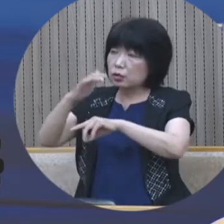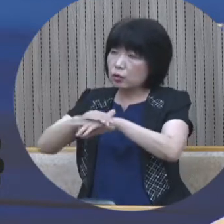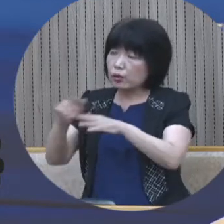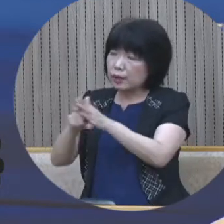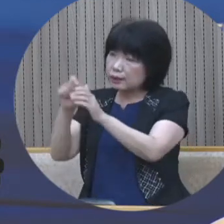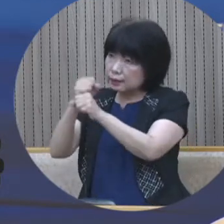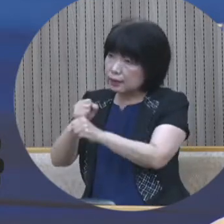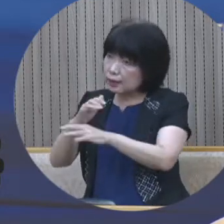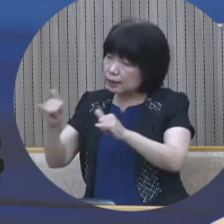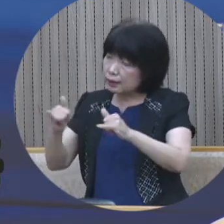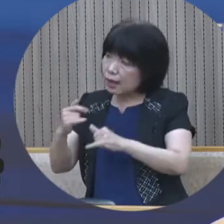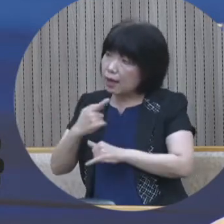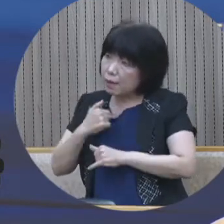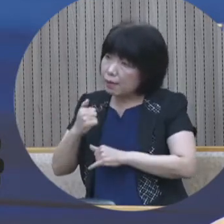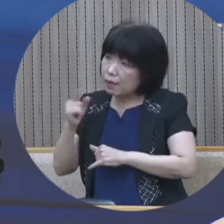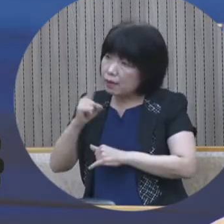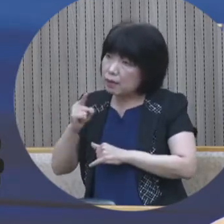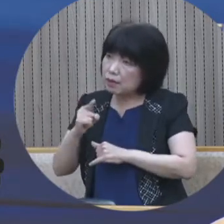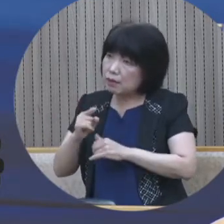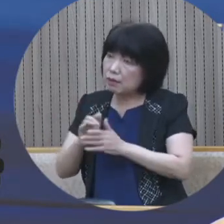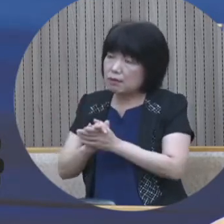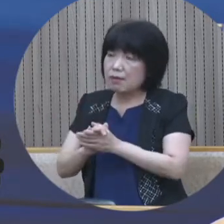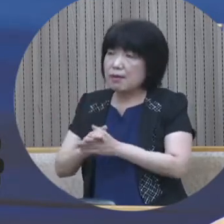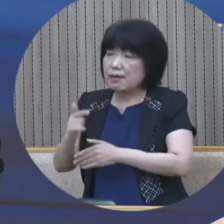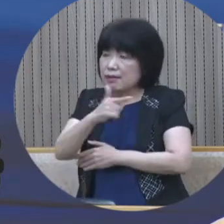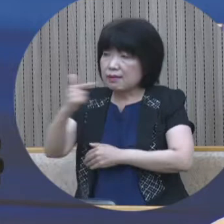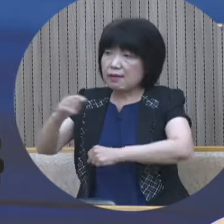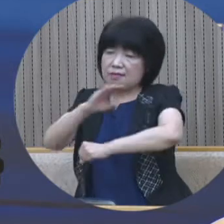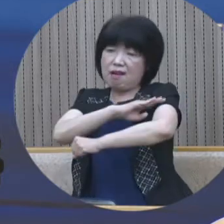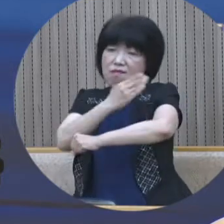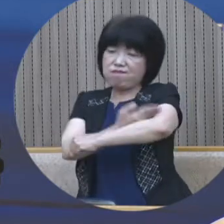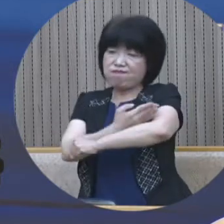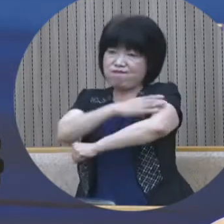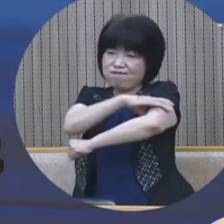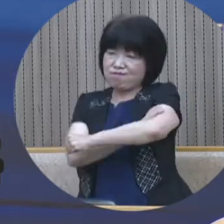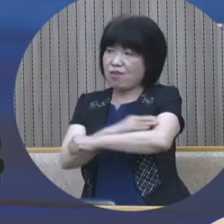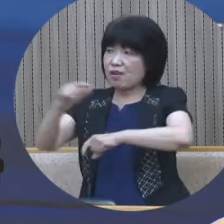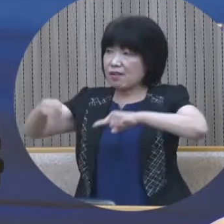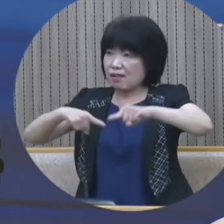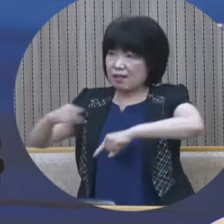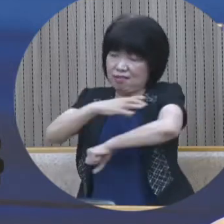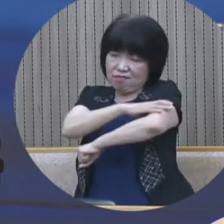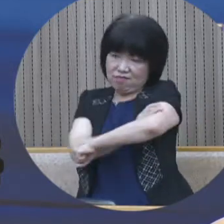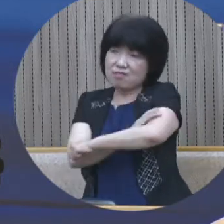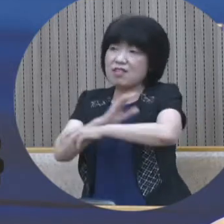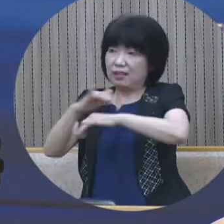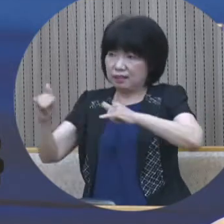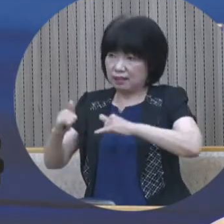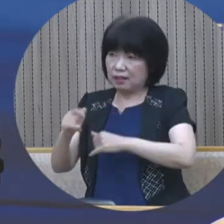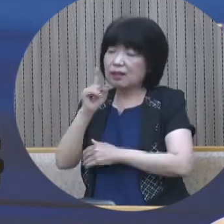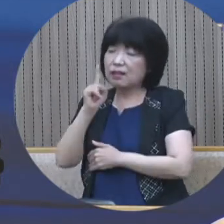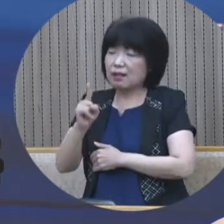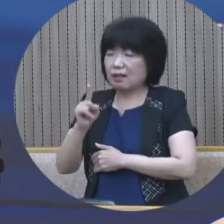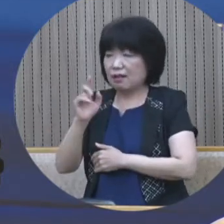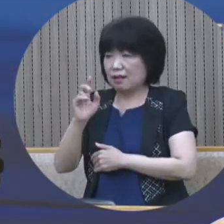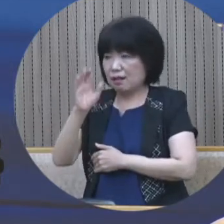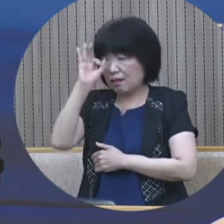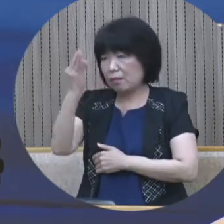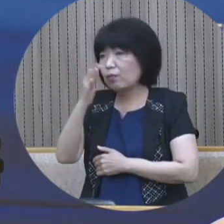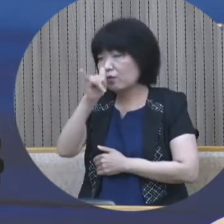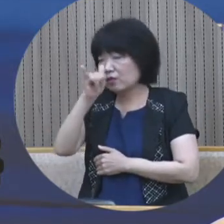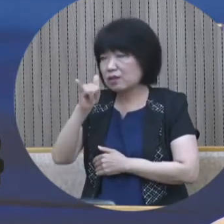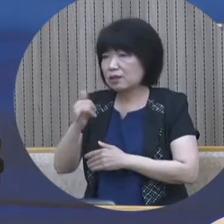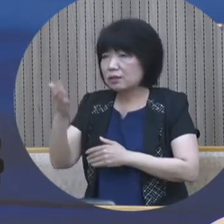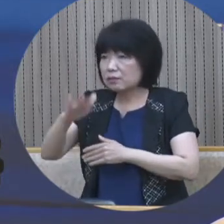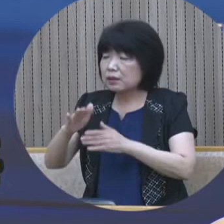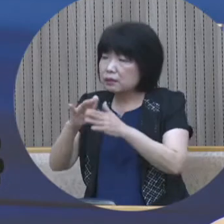그러면 상당한 실권자죠. 그 나라를 다스리는 실력자라고 볼 수가 있는 거예요. 그런데